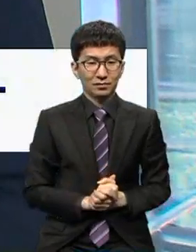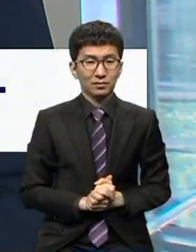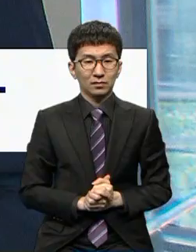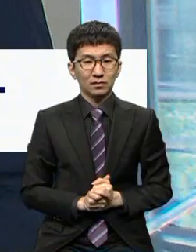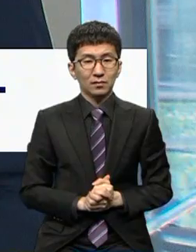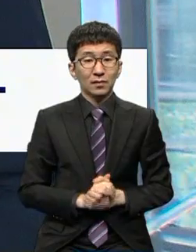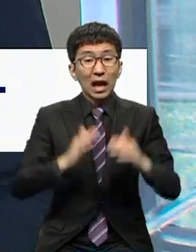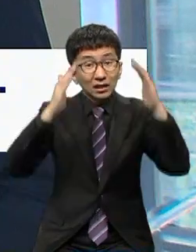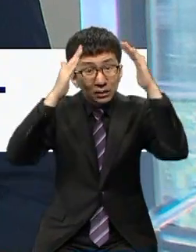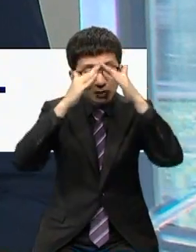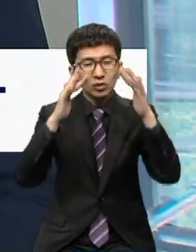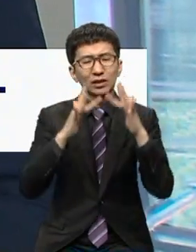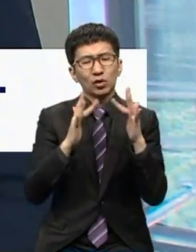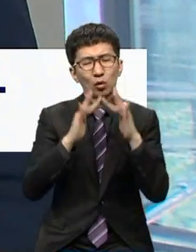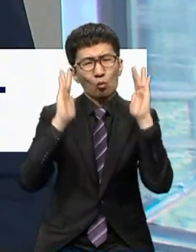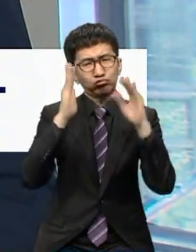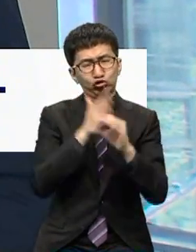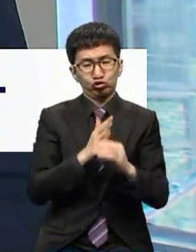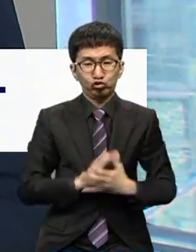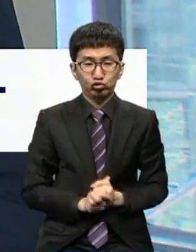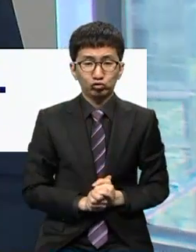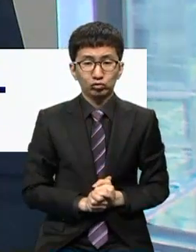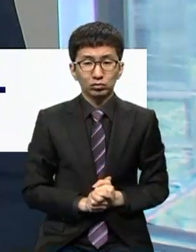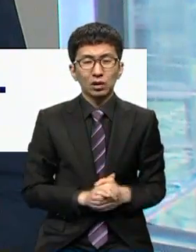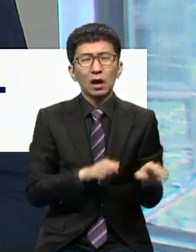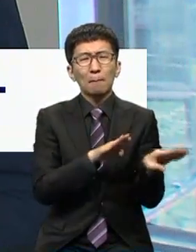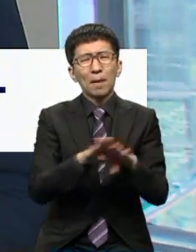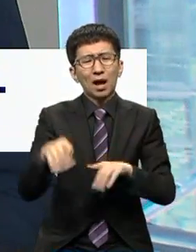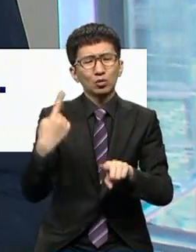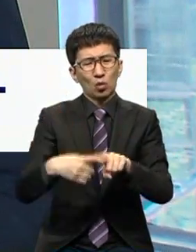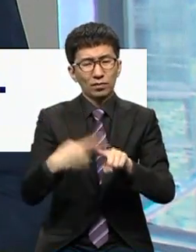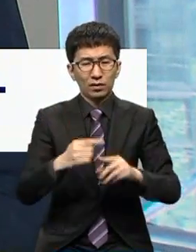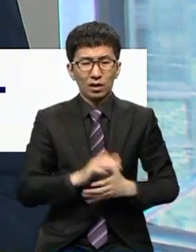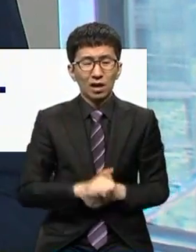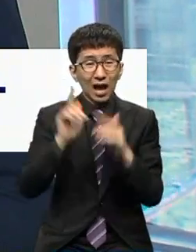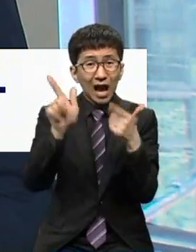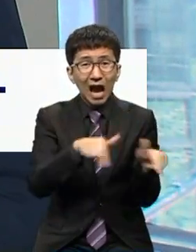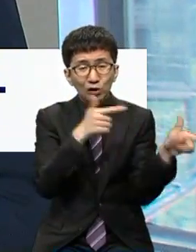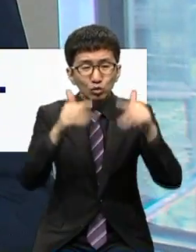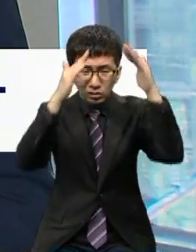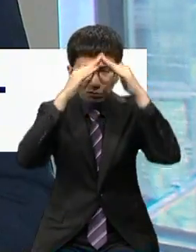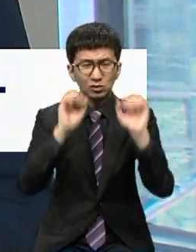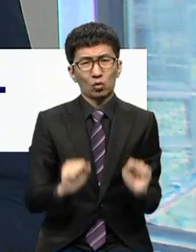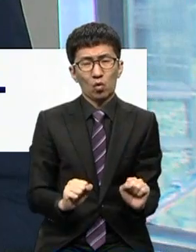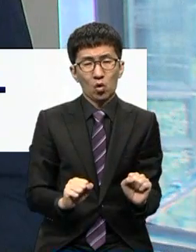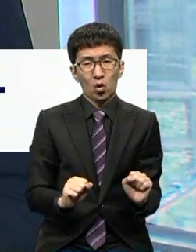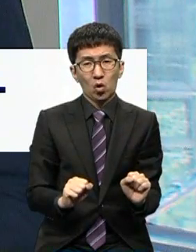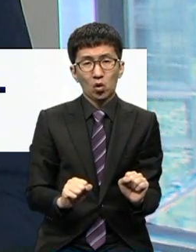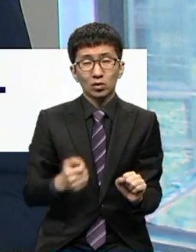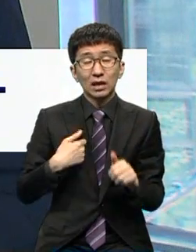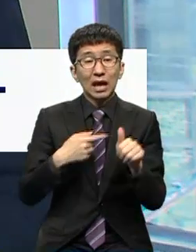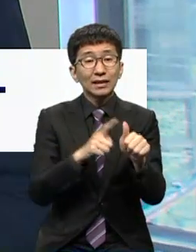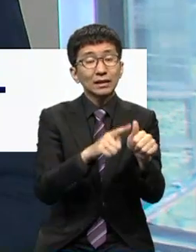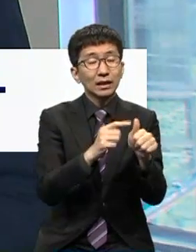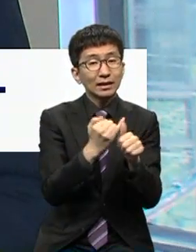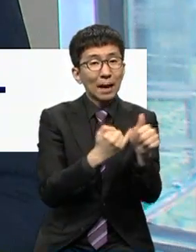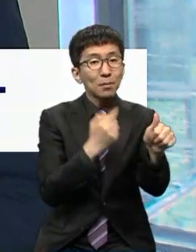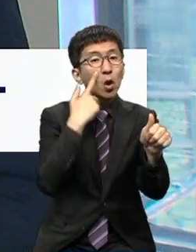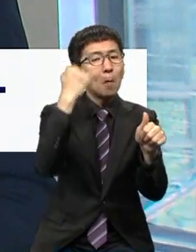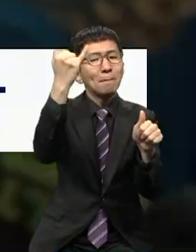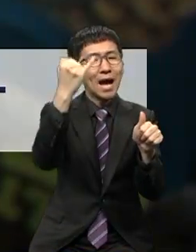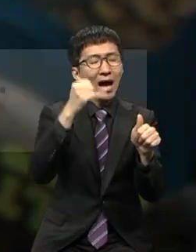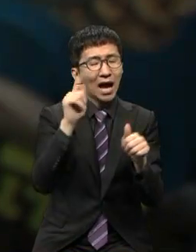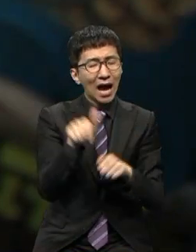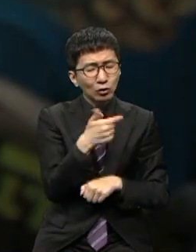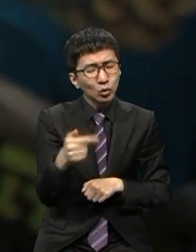집에서 온라인 수업 다 듣고 있는데요. 거의 뭐 방학이나 다름없죠. 하루 종일 집에 있으니까 시어머님이 하루 종일 봐주고